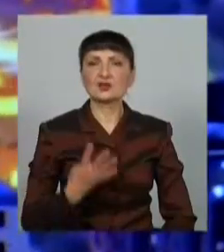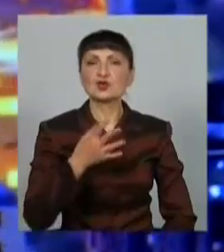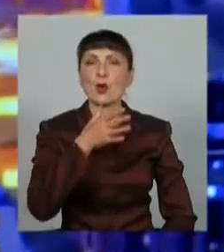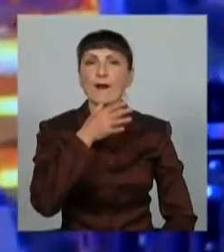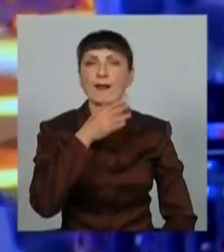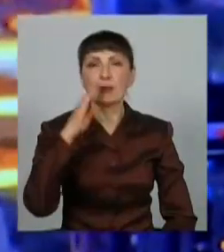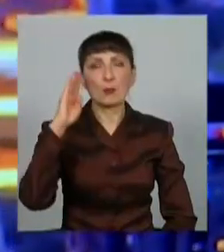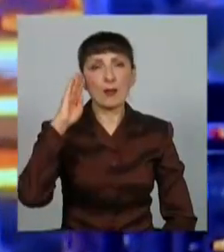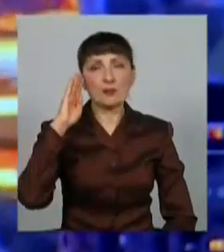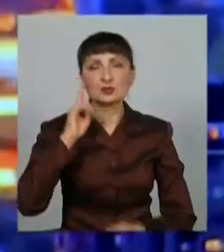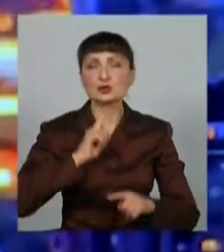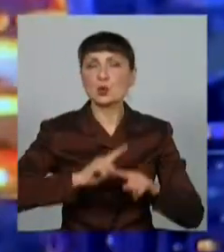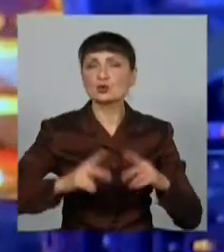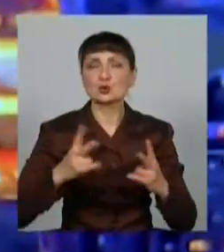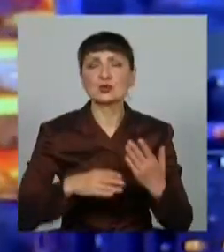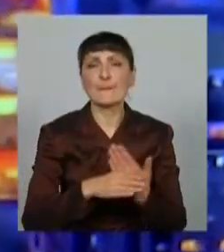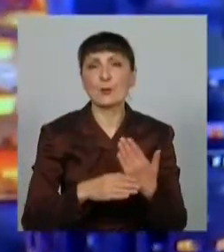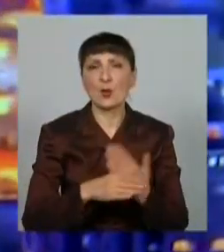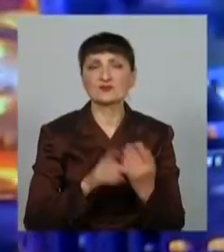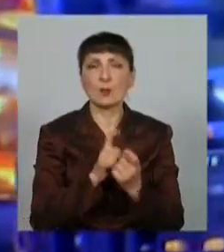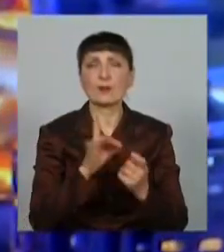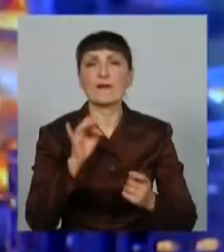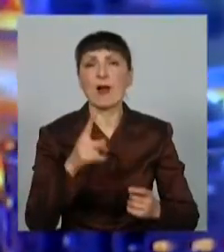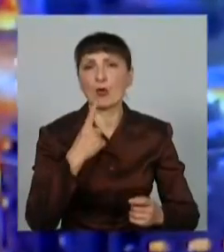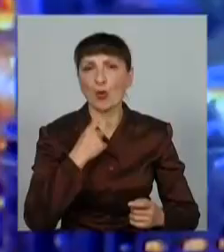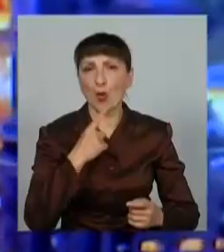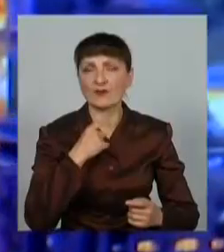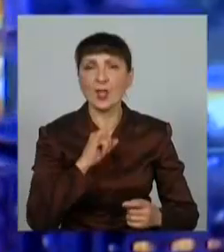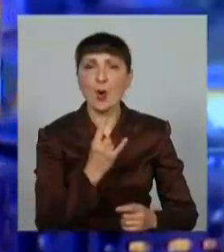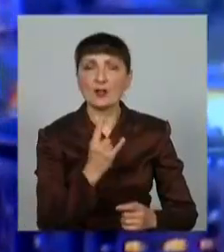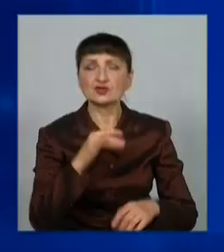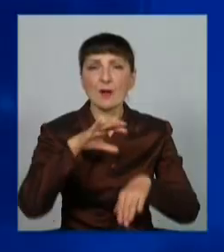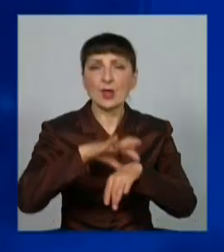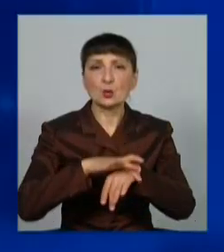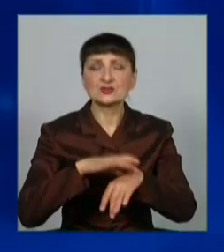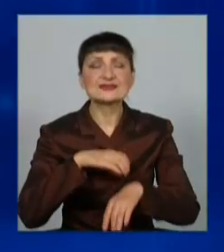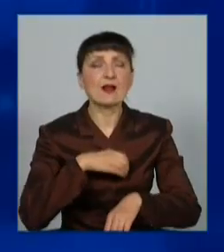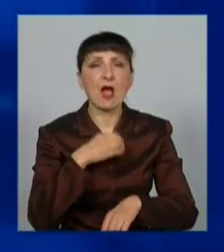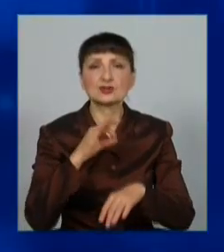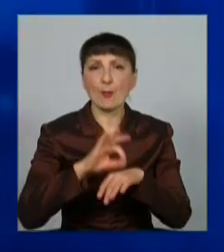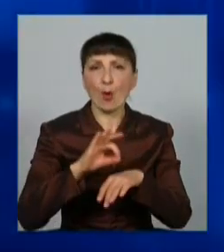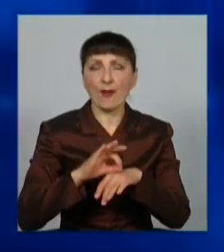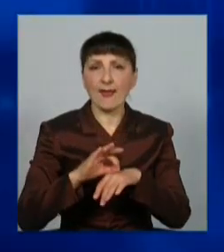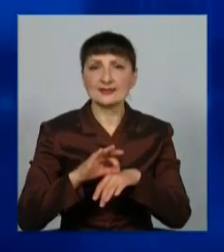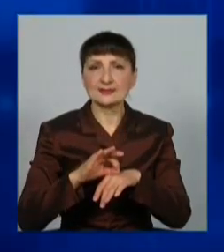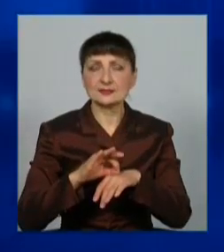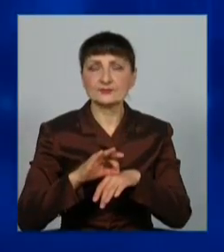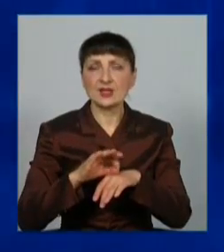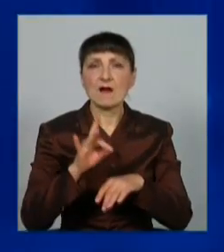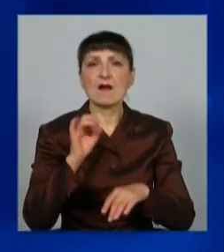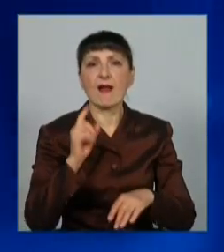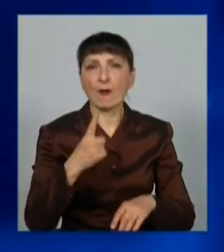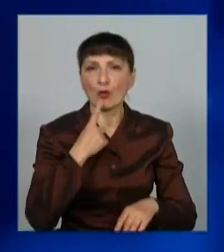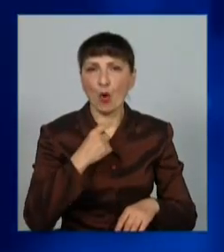4-летнему Асан Али Кабанбай срочно нужна помощь в борьбе с раком крови. У малыша обнаружили страшный диагноз – острый миелобластный